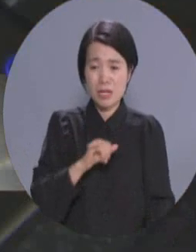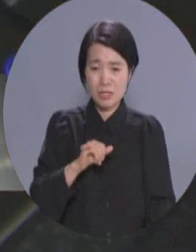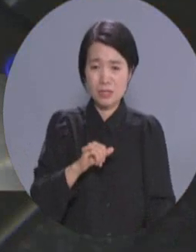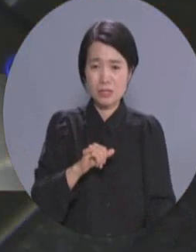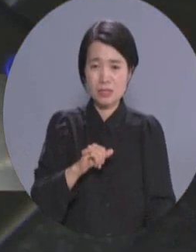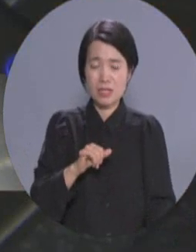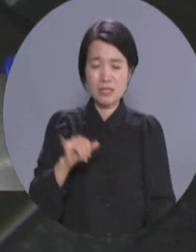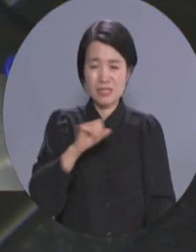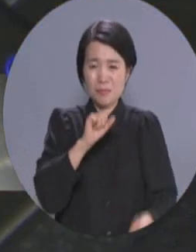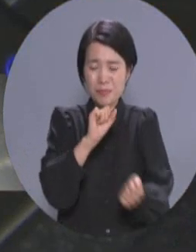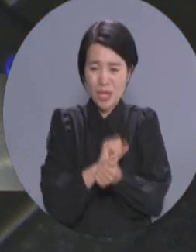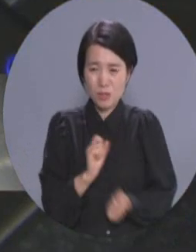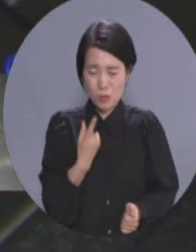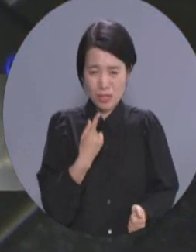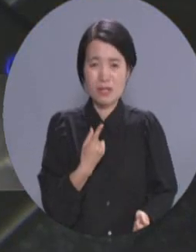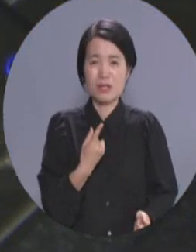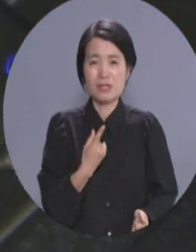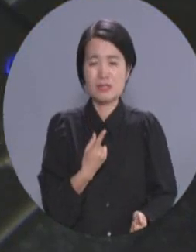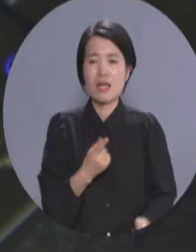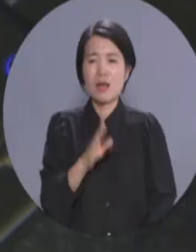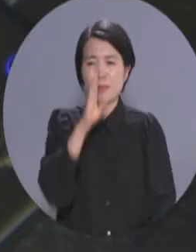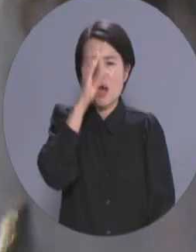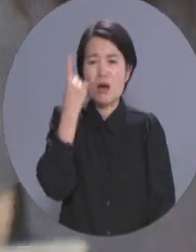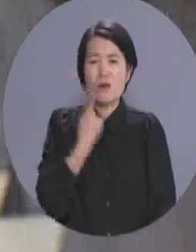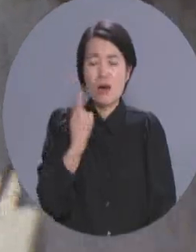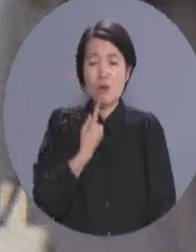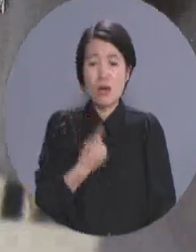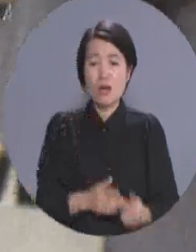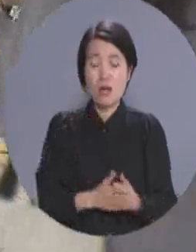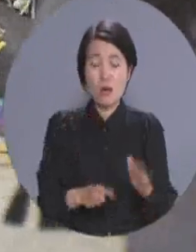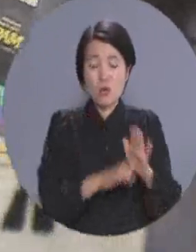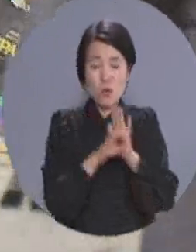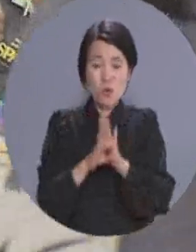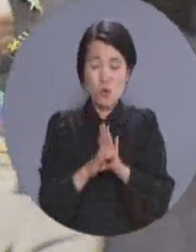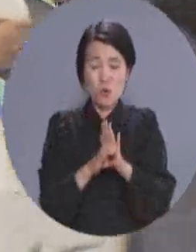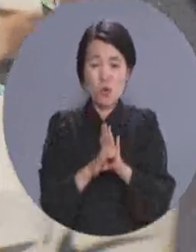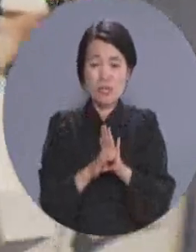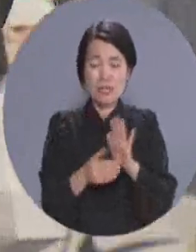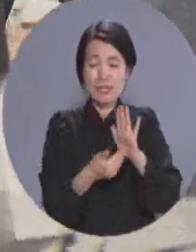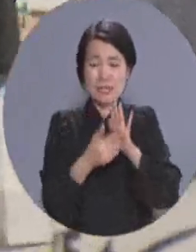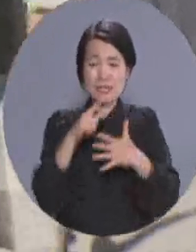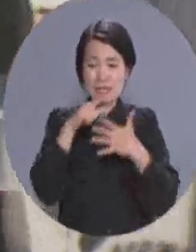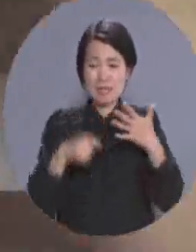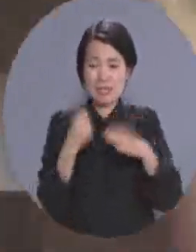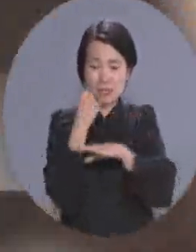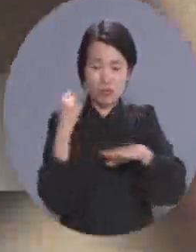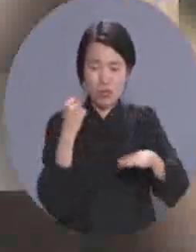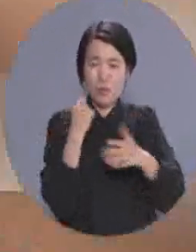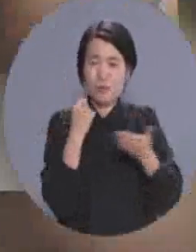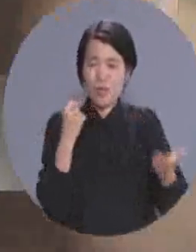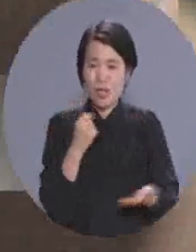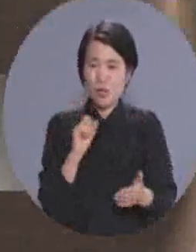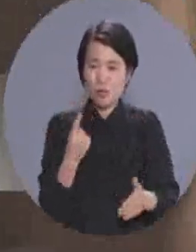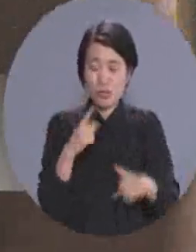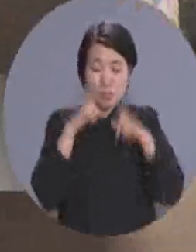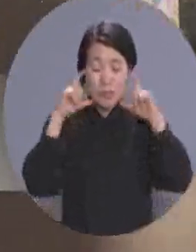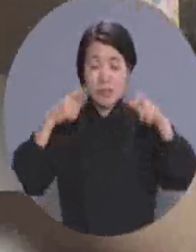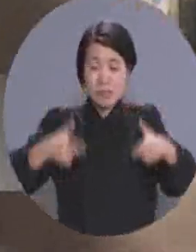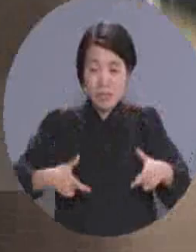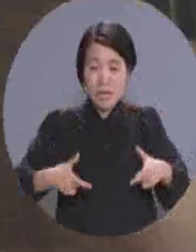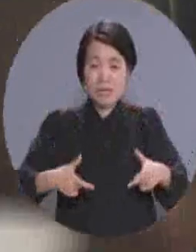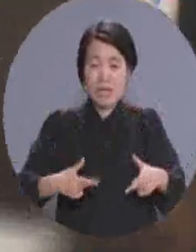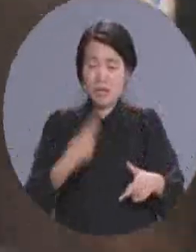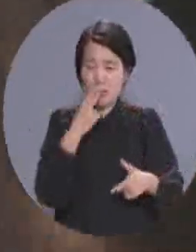세균 감염 등으로 염증이 발생하는 질환입니다 코로나19 방역지침 완화로 마스크 착용이 해제된 후 호흡기